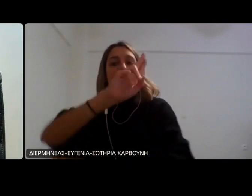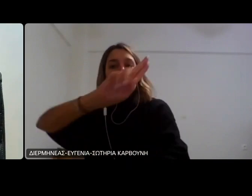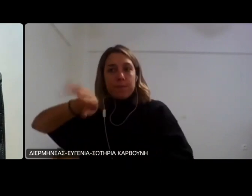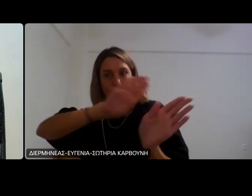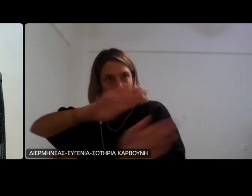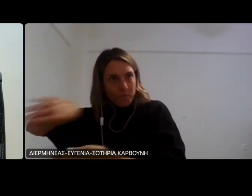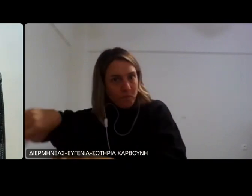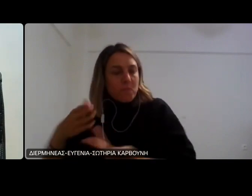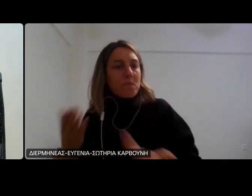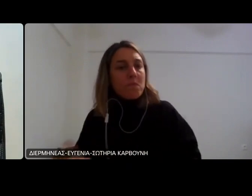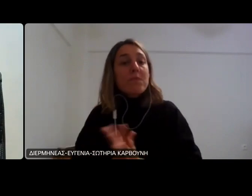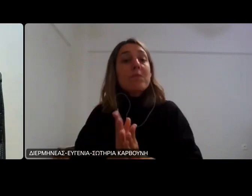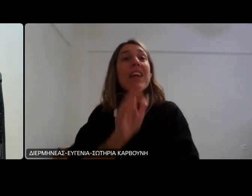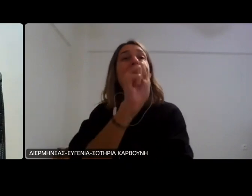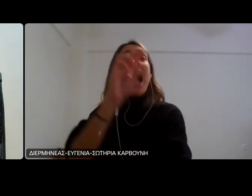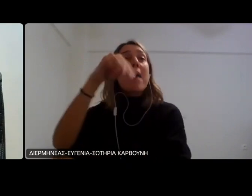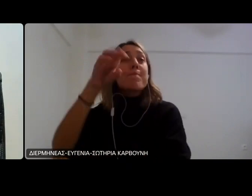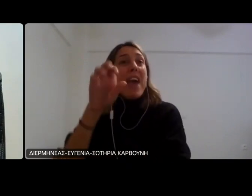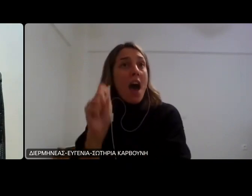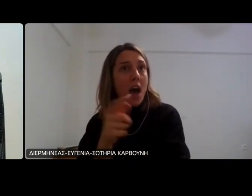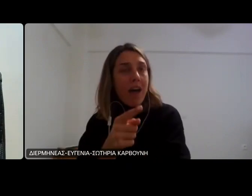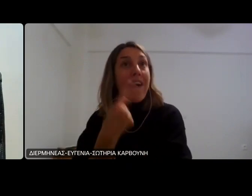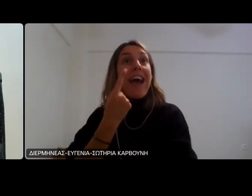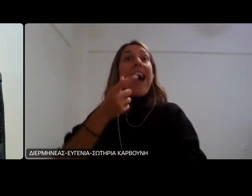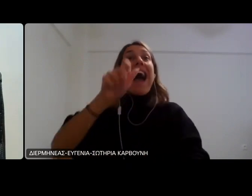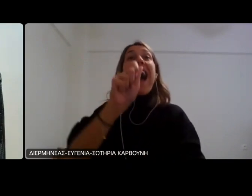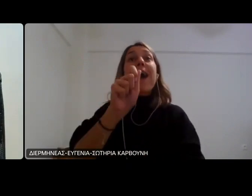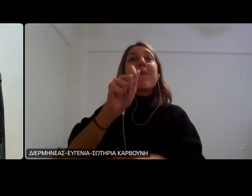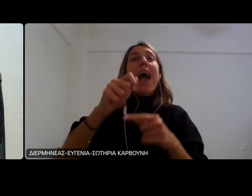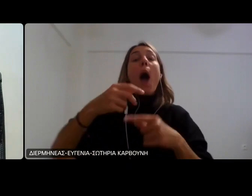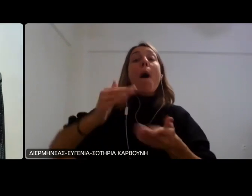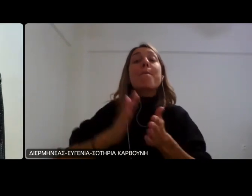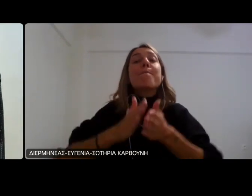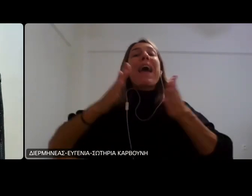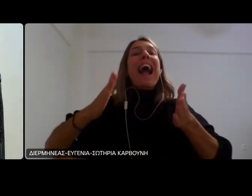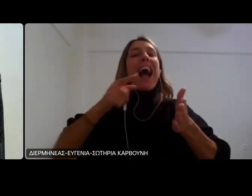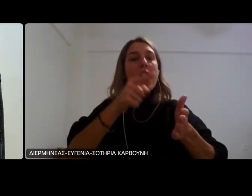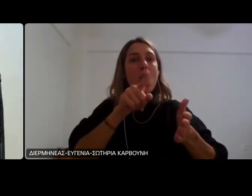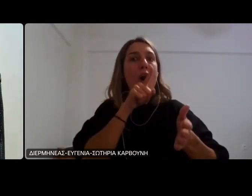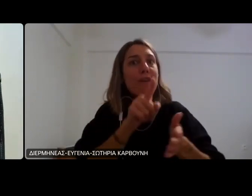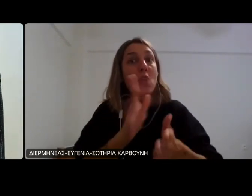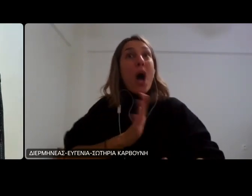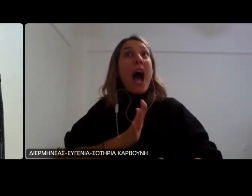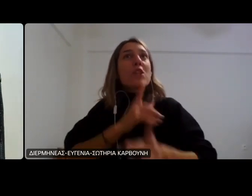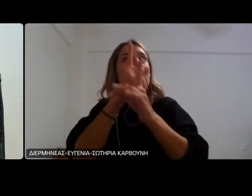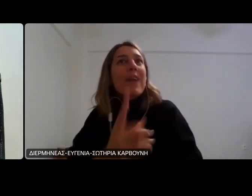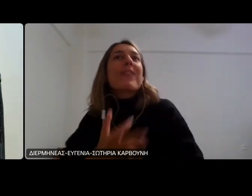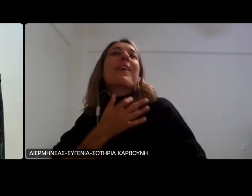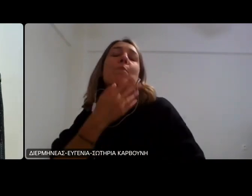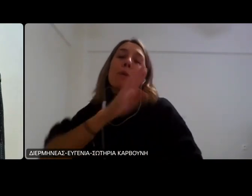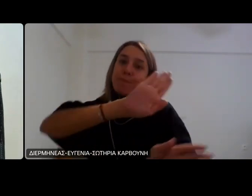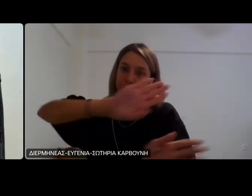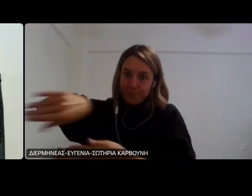μέση. Το αμαία, όταν χρησιμοποιείται με κεφαλαία, είναι άτομα με ειδικές ανάγκες και άρα και αυτό έχει φύγει. Για να